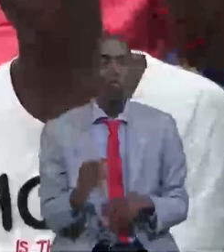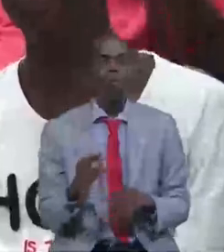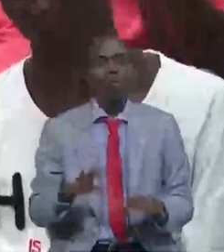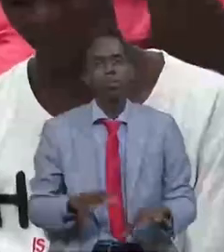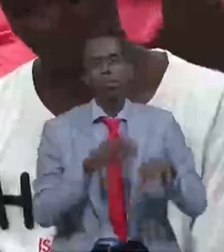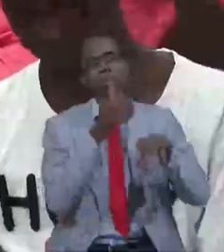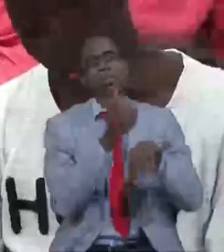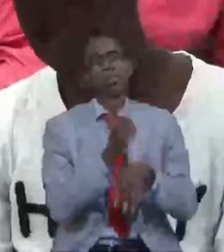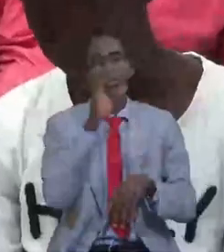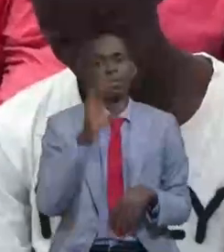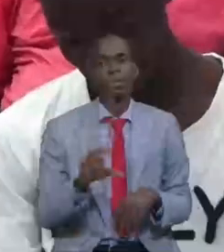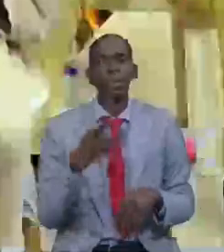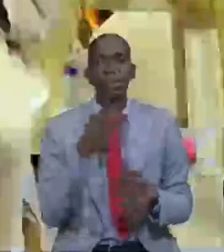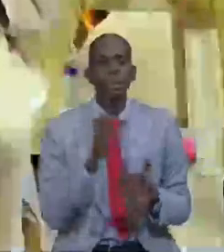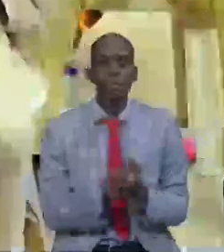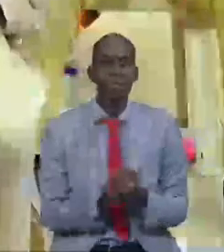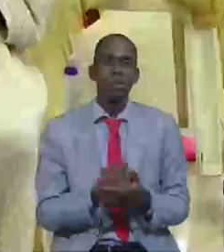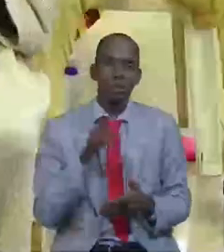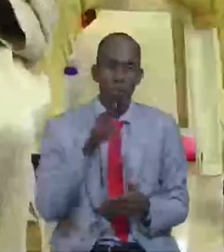Il dit, tu viendras.